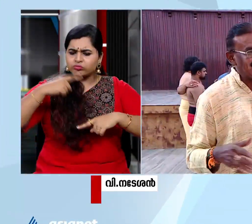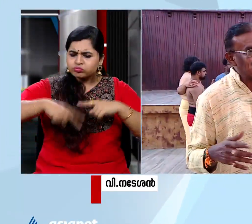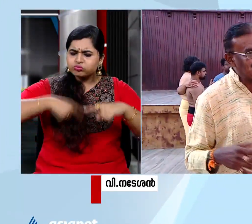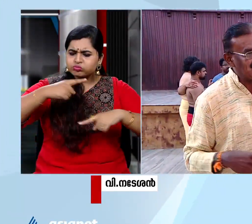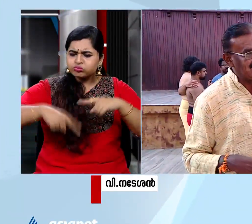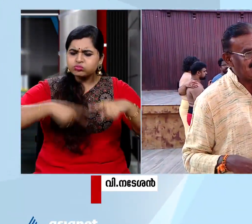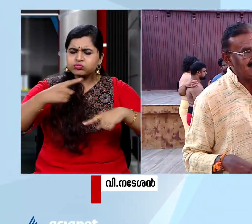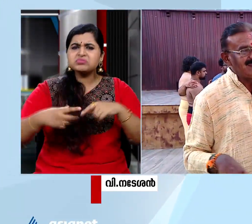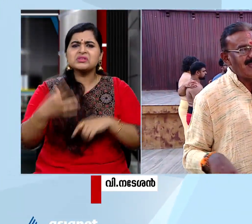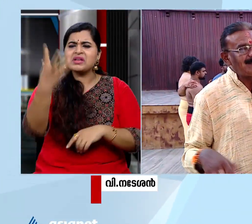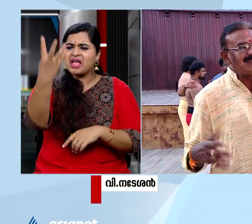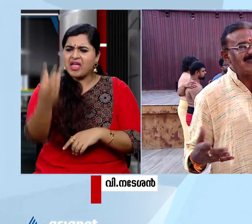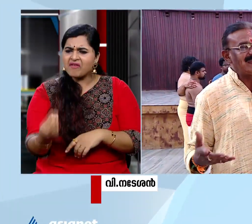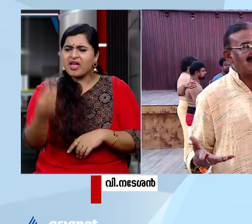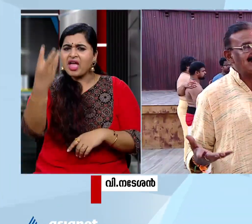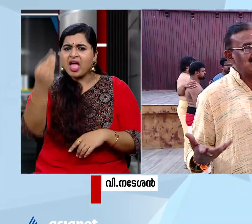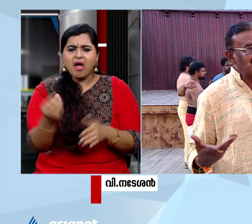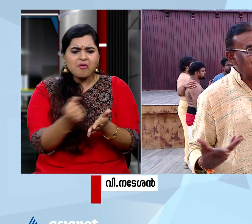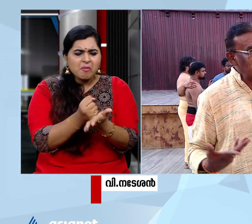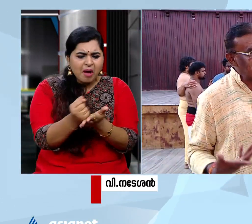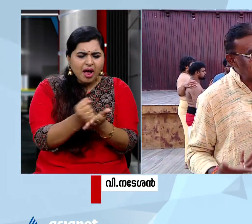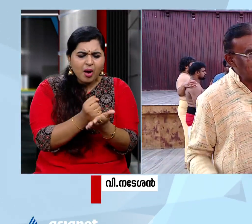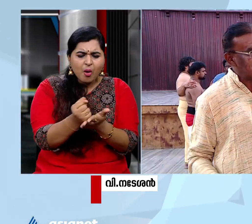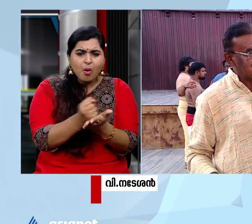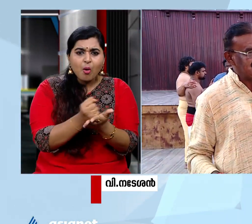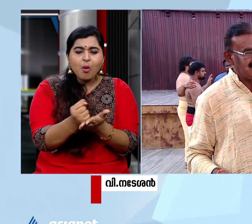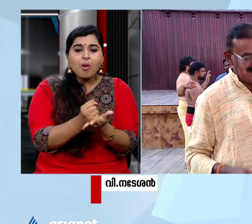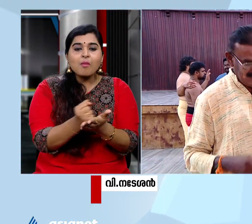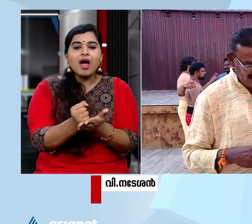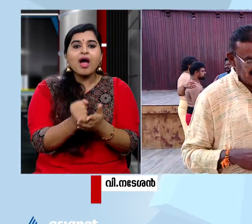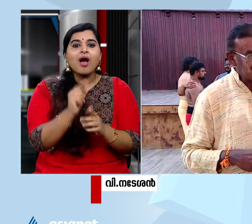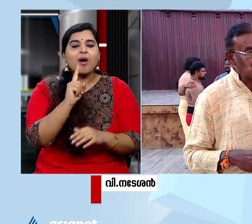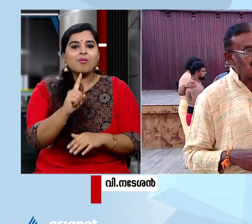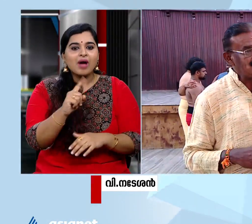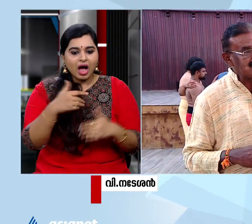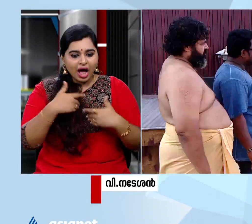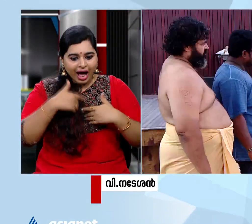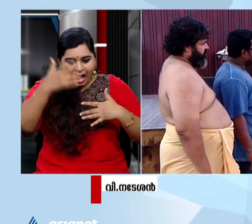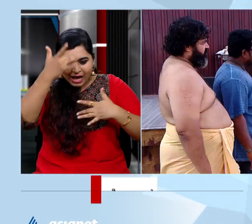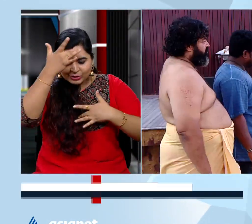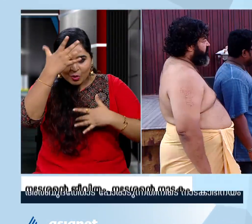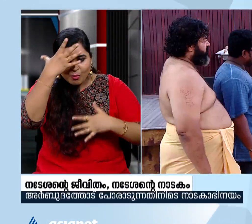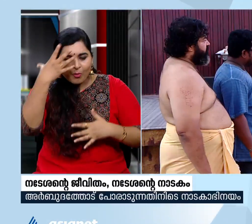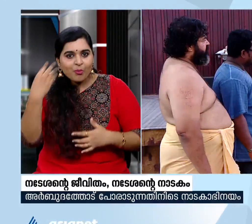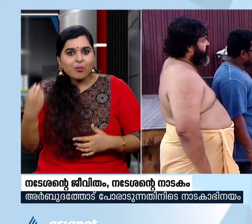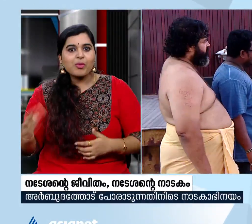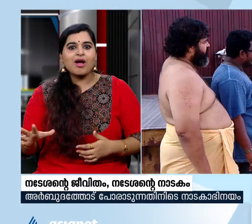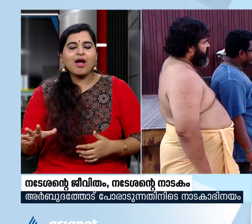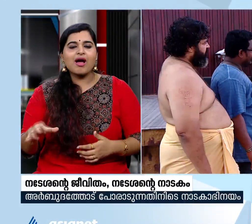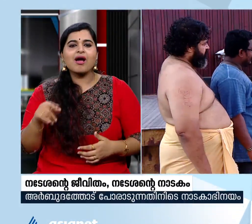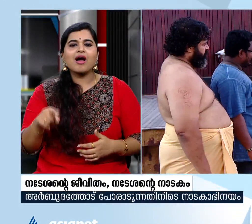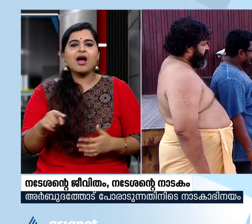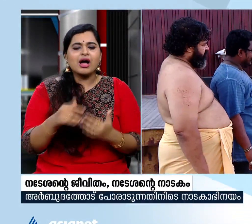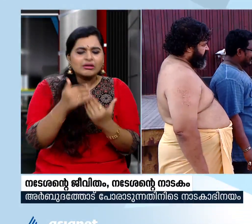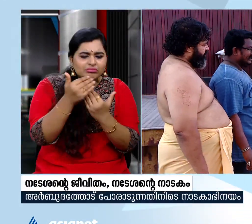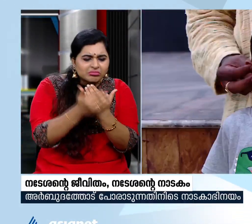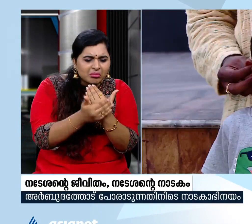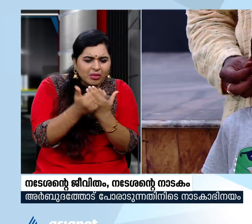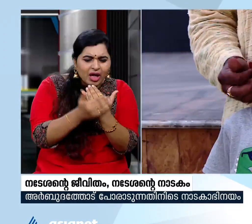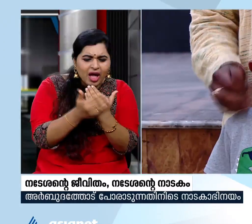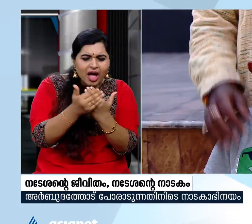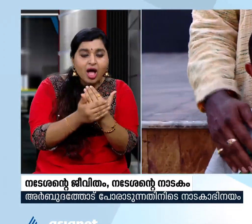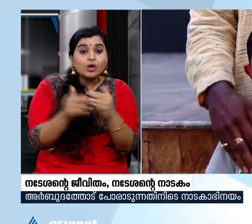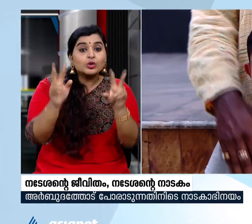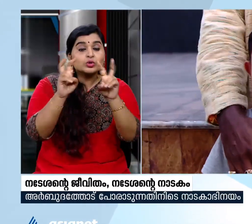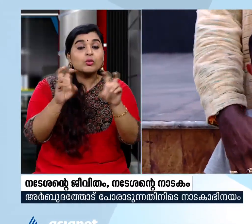തന്നെ നടന്നുകൊണ്ടിരിക്കുകയാണ്. അപ്പോൾ ഇതിനിടയിൽ എൻ്റെ അസുഖം തന്നെ മറന്നുപോയി. സത്യത്തിൽ മാനവികത എന്ന പ്രമേയത്തിലൂന്നിയ 12 നാടകങ്ങളാണ്